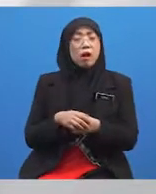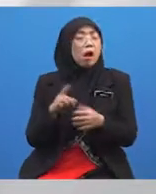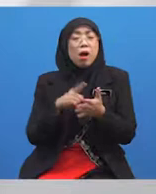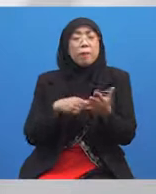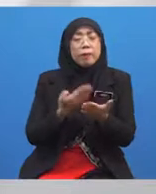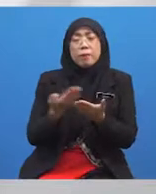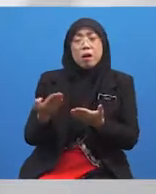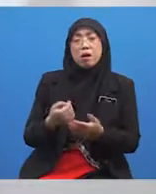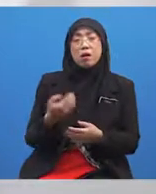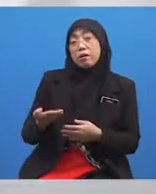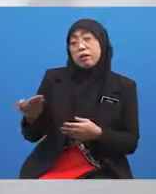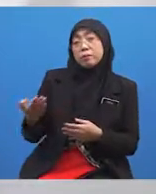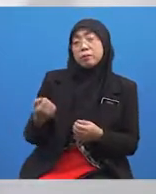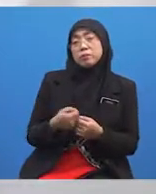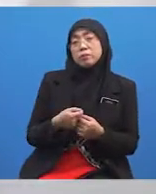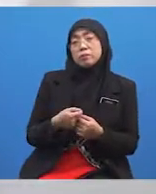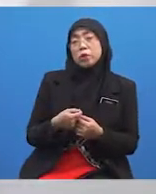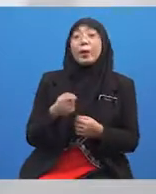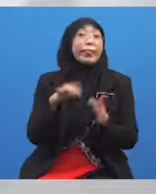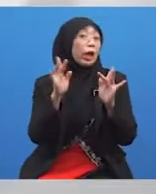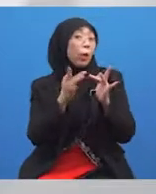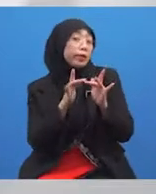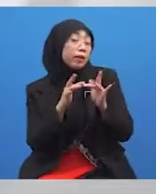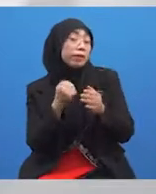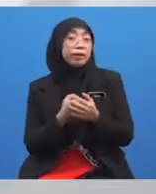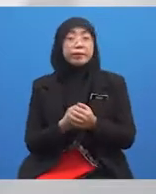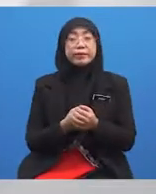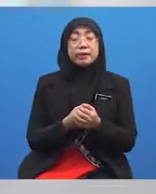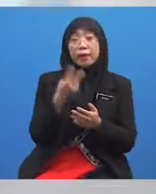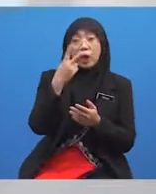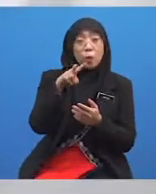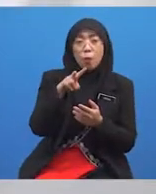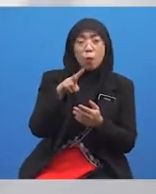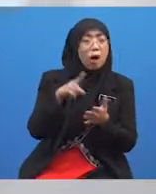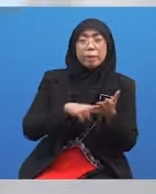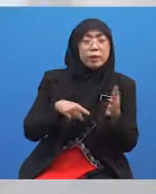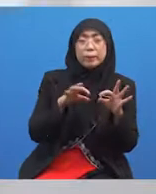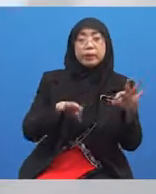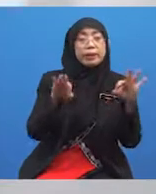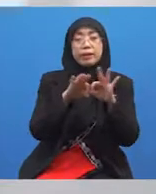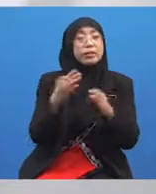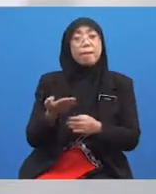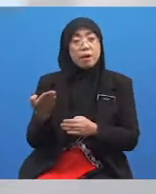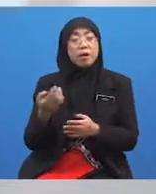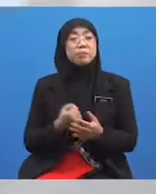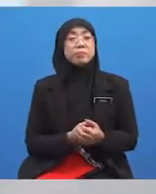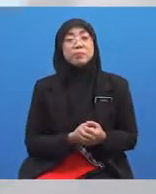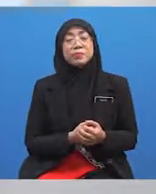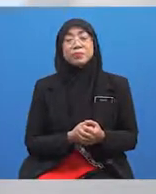banyak daripada pelbagai sumber komersial seperti media masa, iklan, majalah dan